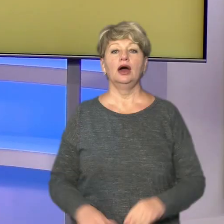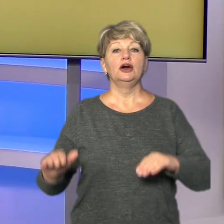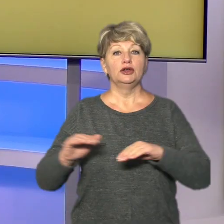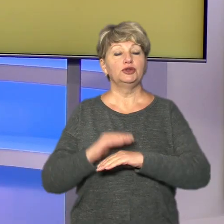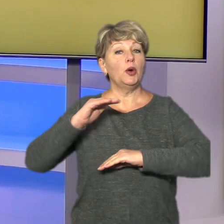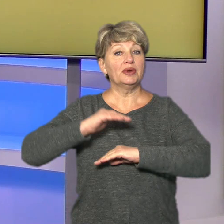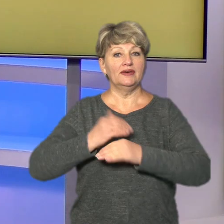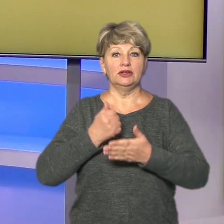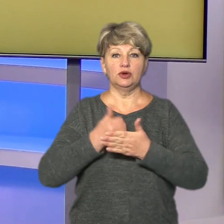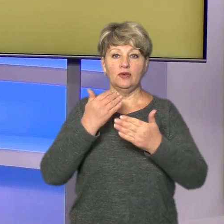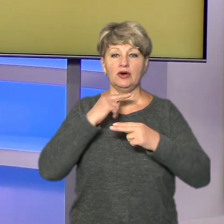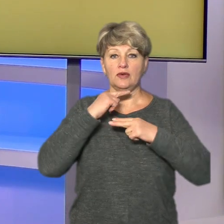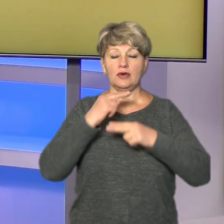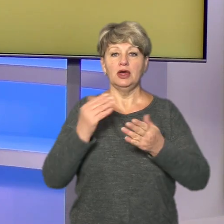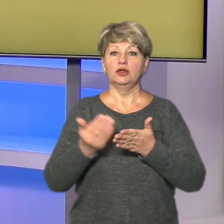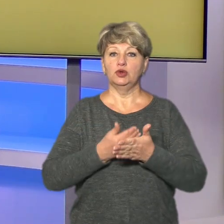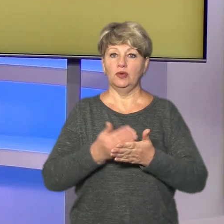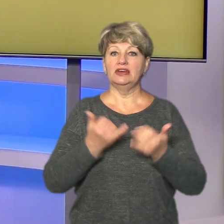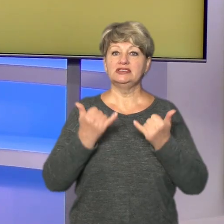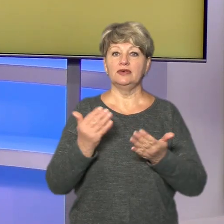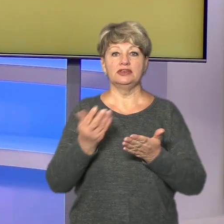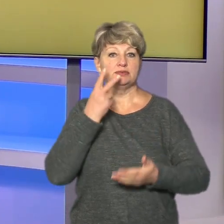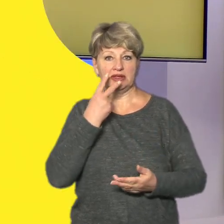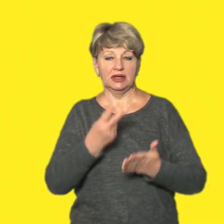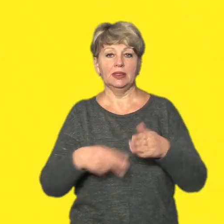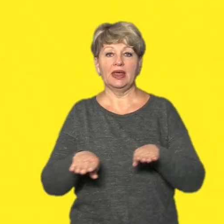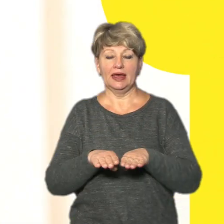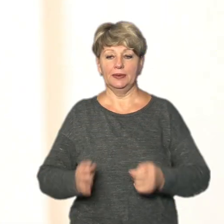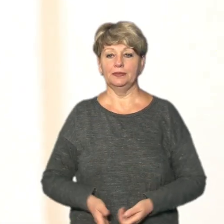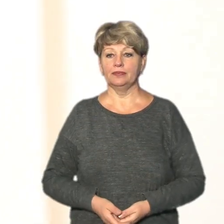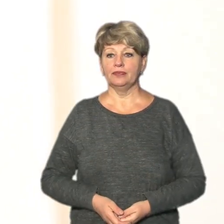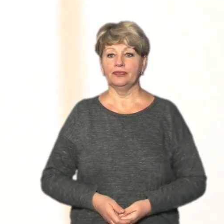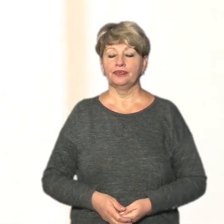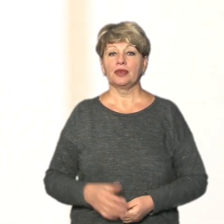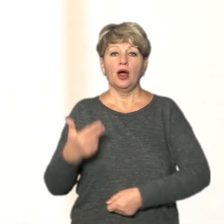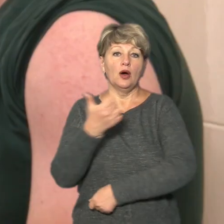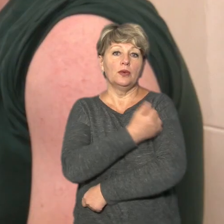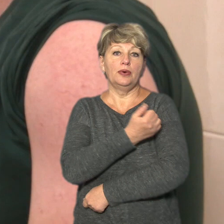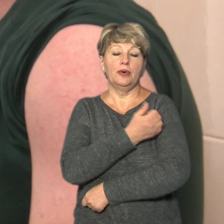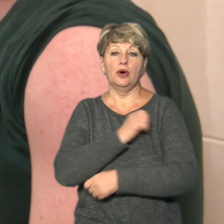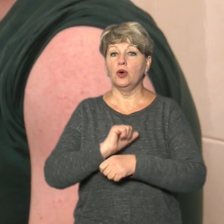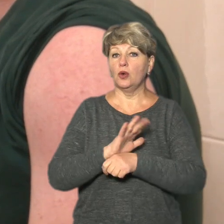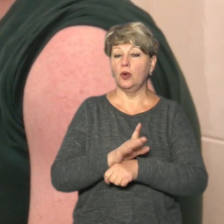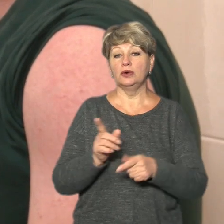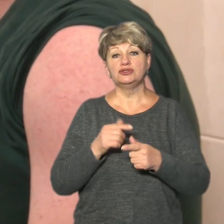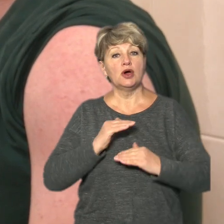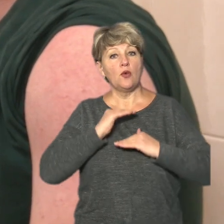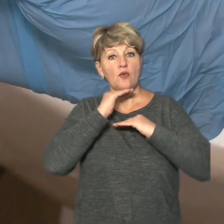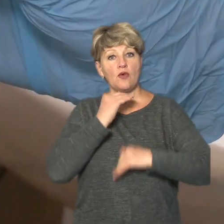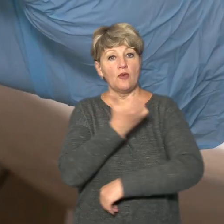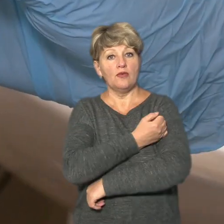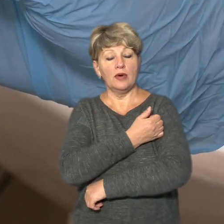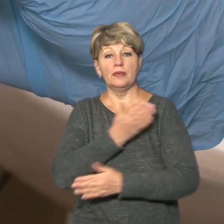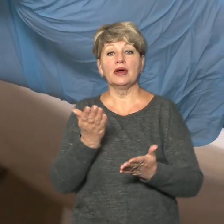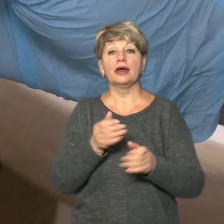добрий вечір до вашої уваги суспільна новина сьогодні у випуску дивіться про таке імунізація від коронавірусу чи достатньо вакцин